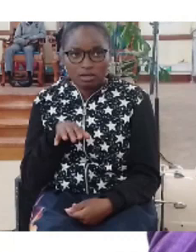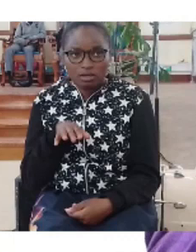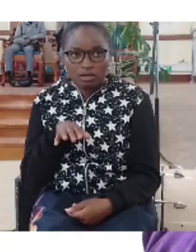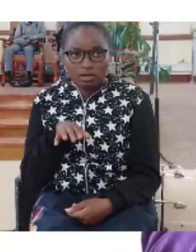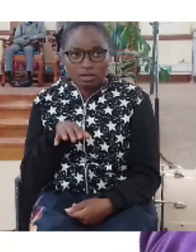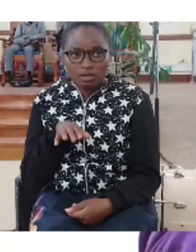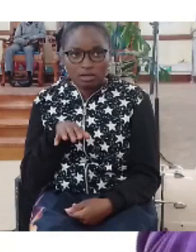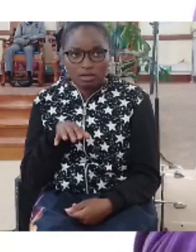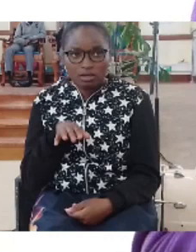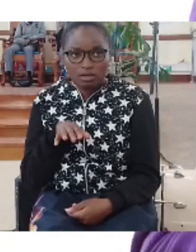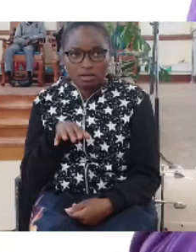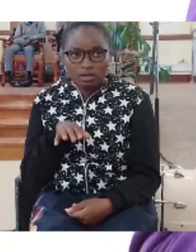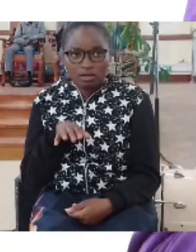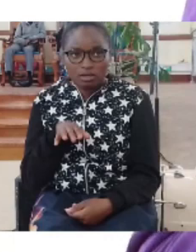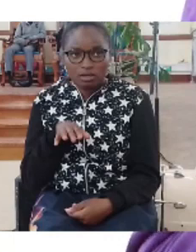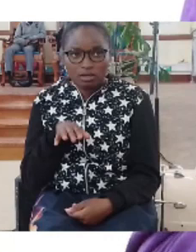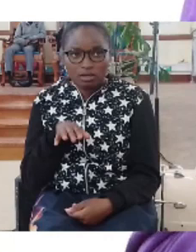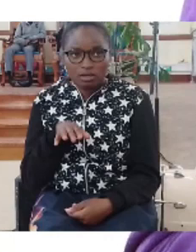Tuligio shio geumuri ni kiurona.